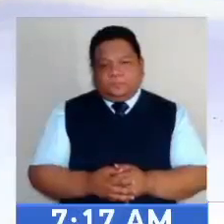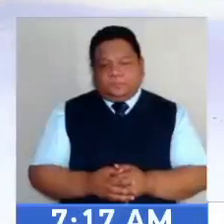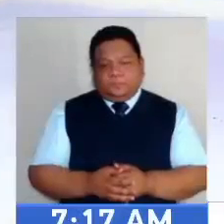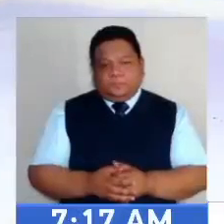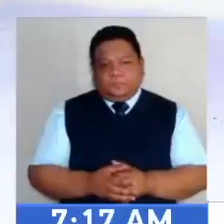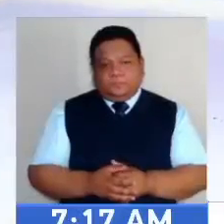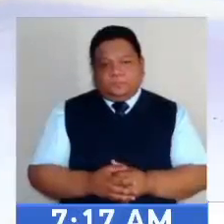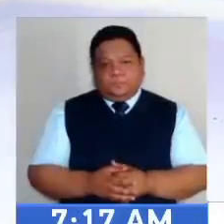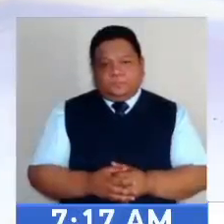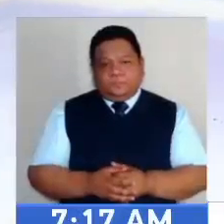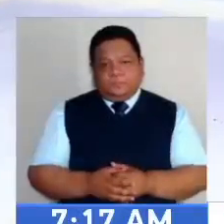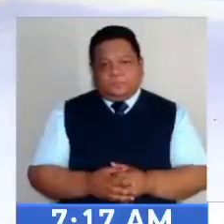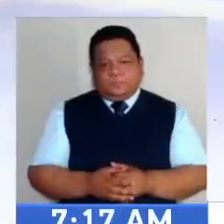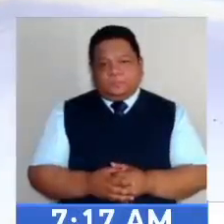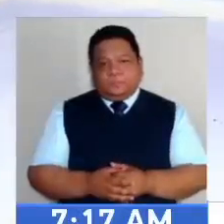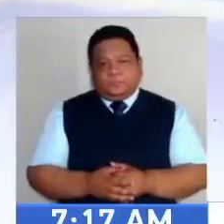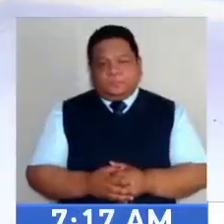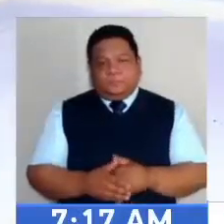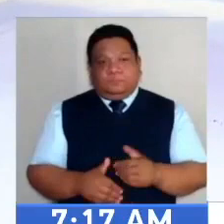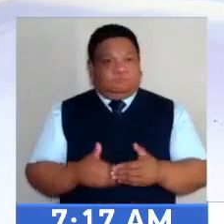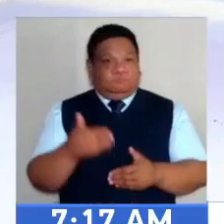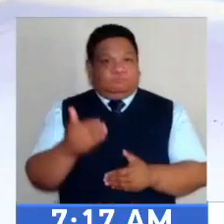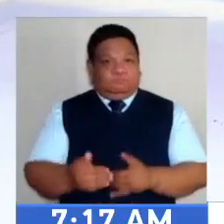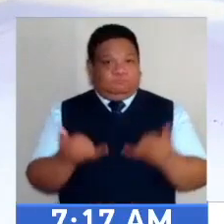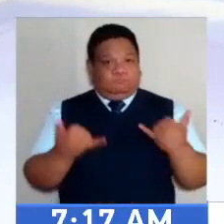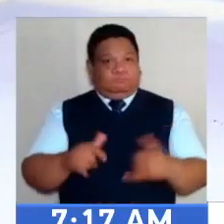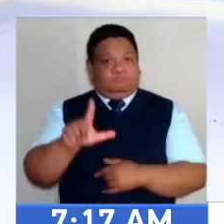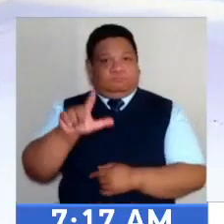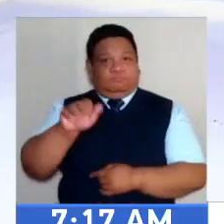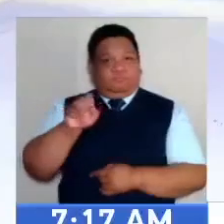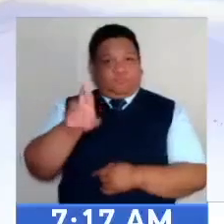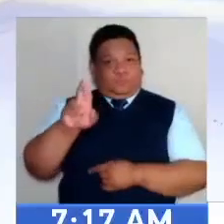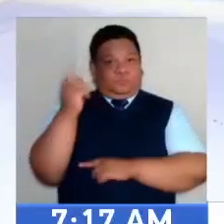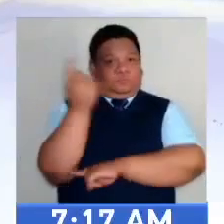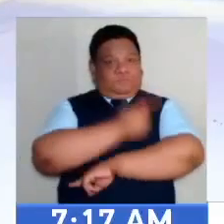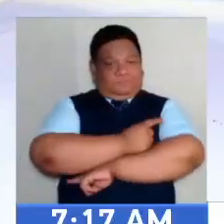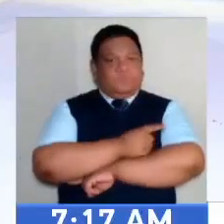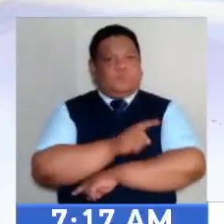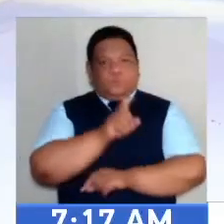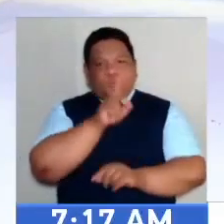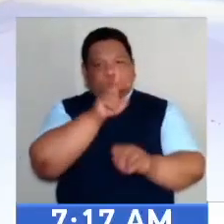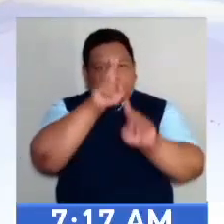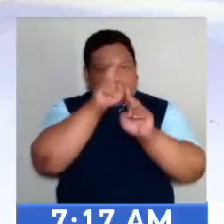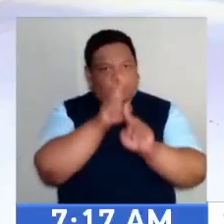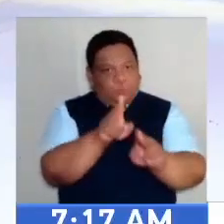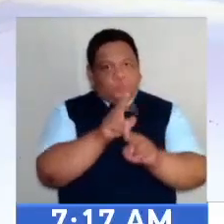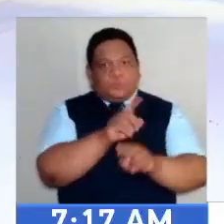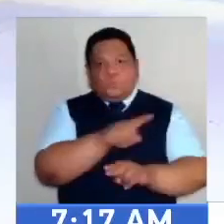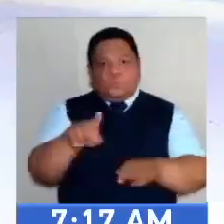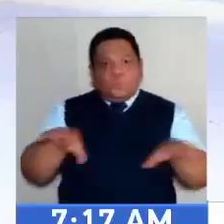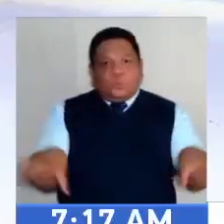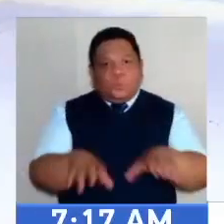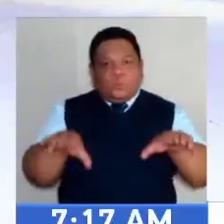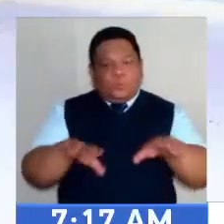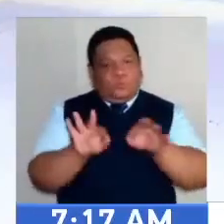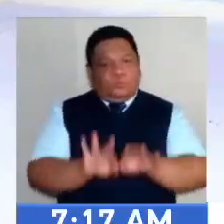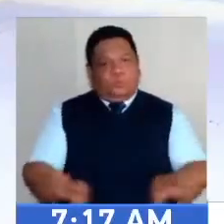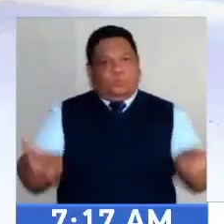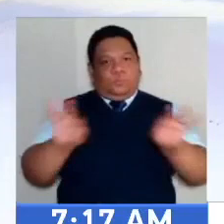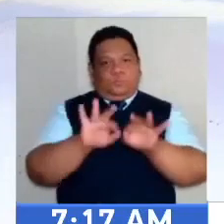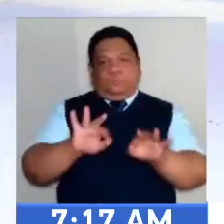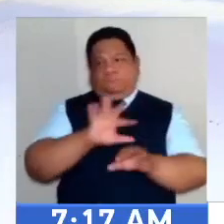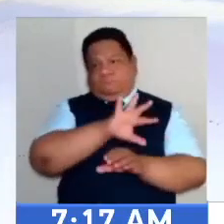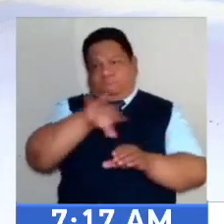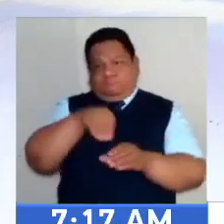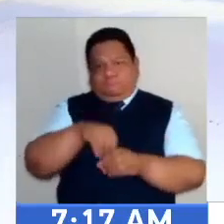Ngayong pinagdiriwang Labor Day, kinikilala ang kahalagahan ng mga manggagawa at ang kanilang mga ambag sa lipunan. Layon din ang Labor Day na